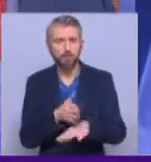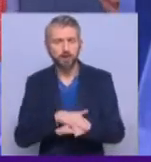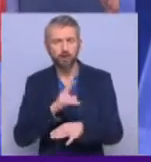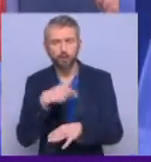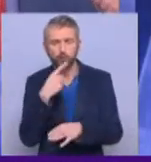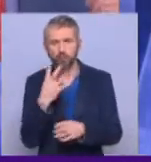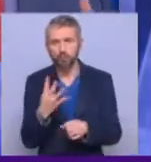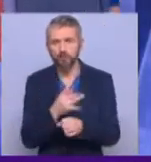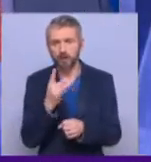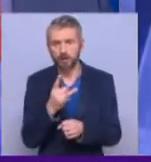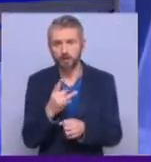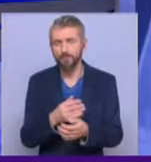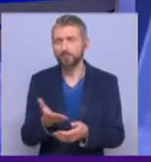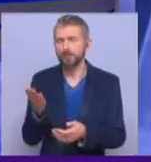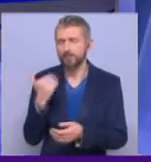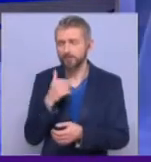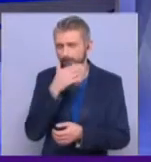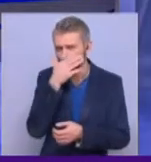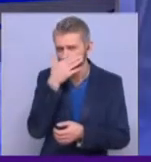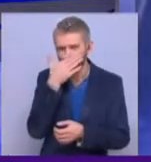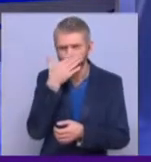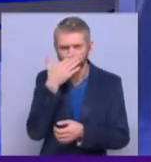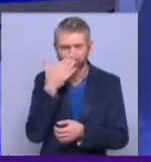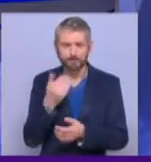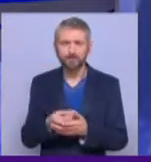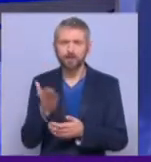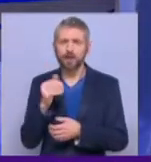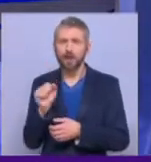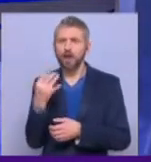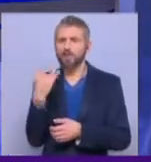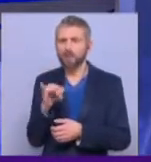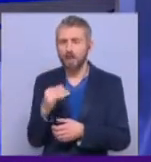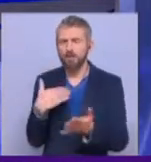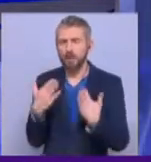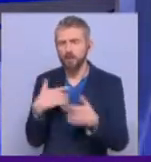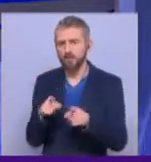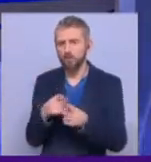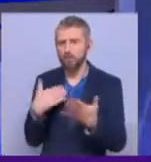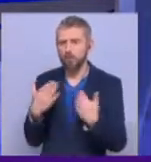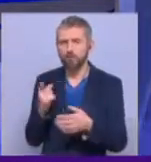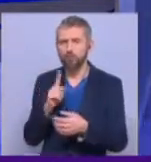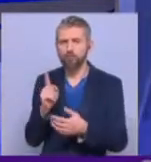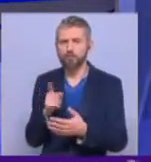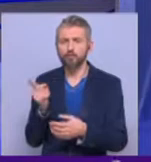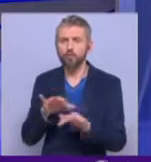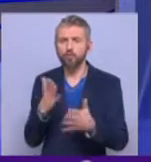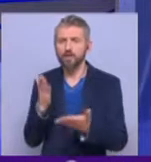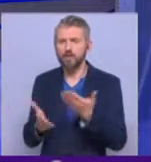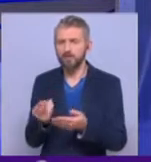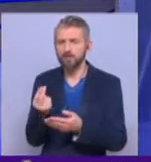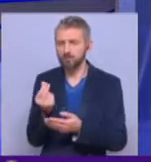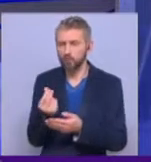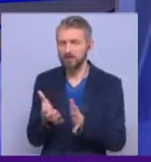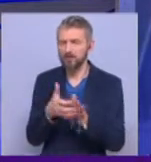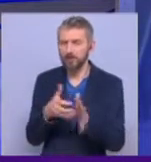про в 4 рази. Давайте. Вона ж там, може, знає там людей. Давайте. Андрій сторонник ліберального підходу, тобто, що в тому випадку, якщо ресурс дефіцитний,